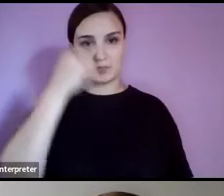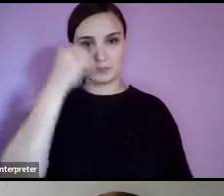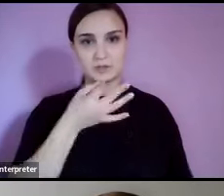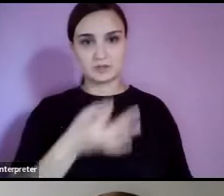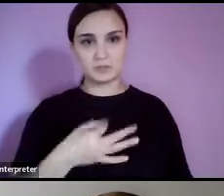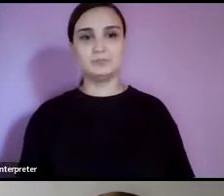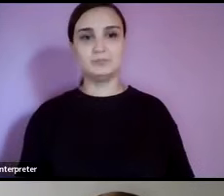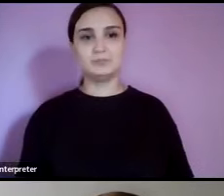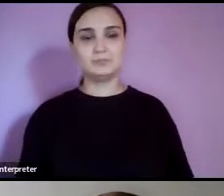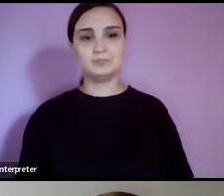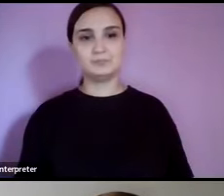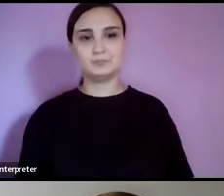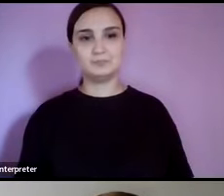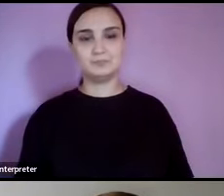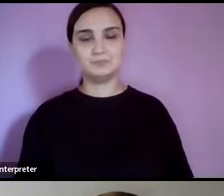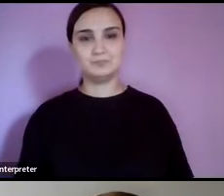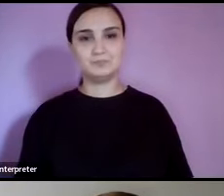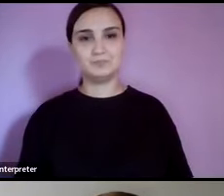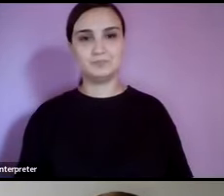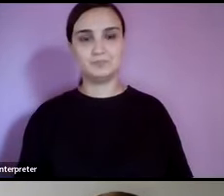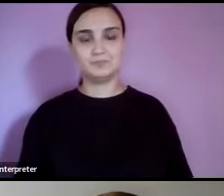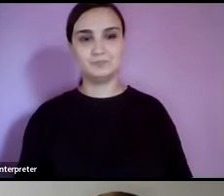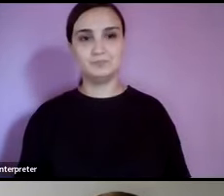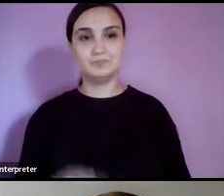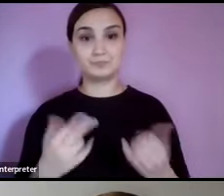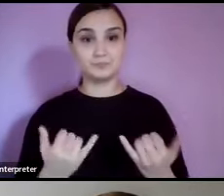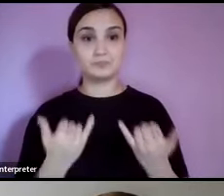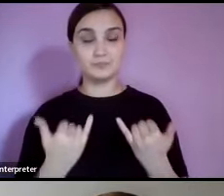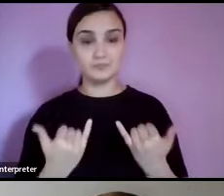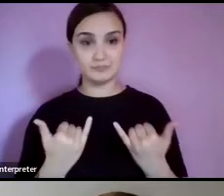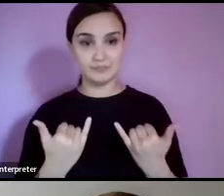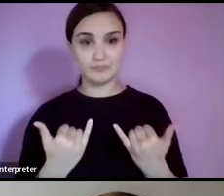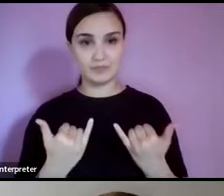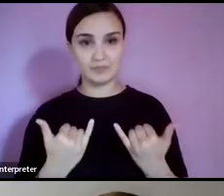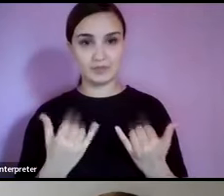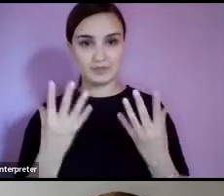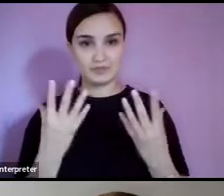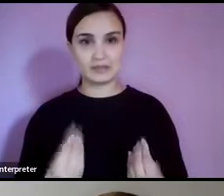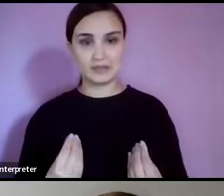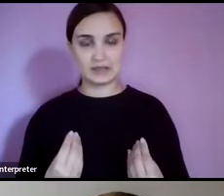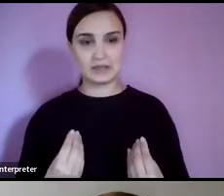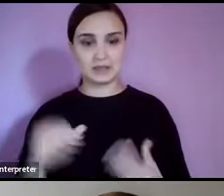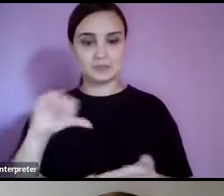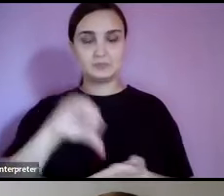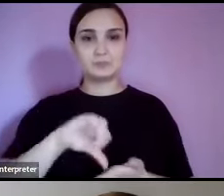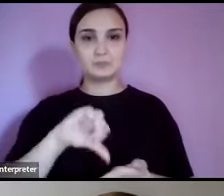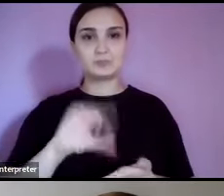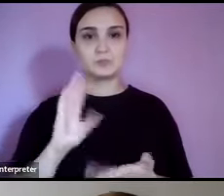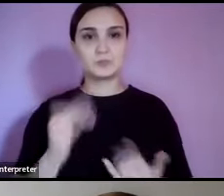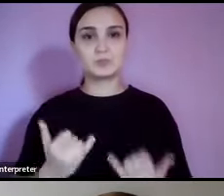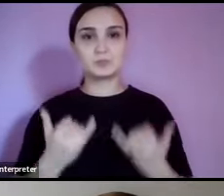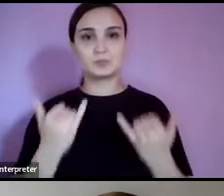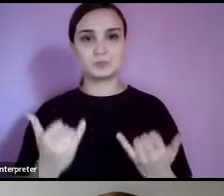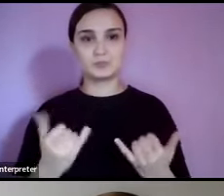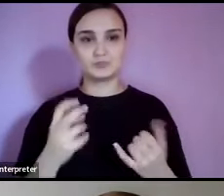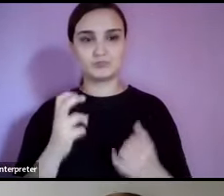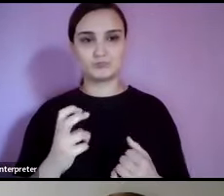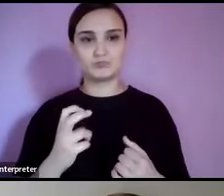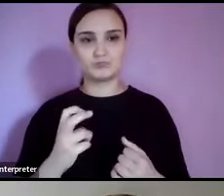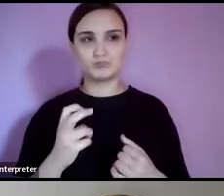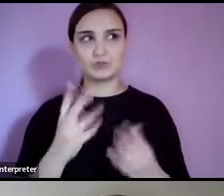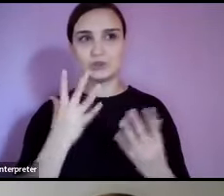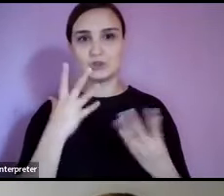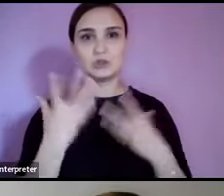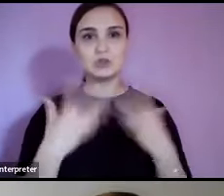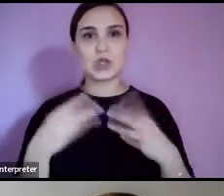როგორც იცით, დღევანდელი ჩართვა მიეძღვნება იმ ეგრეთ წოდებულ ჯადოსნურ პერიოდს, დროს, როდესაც